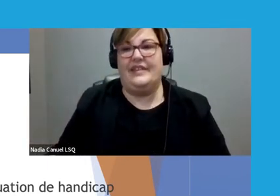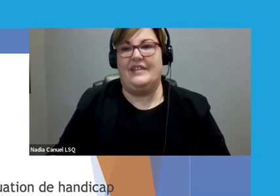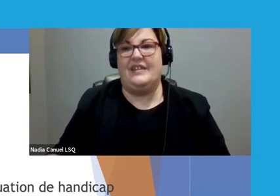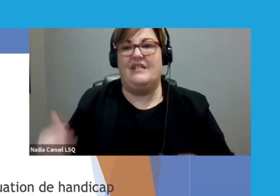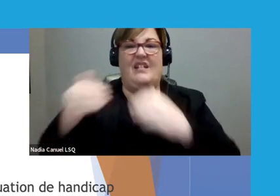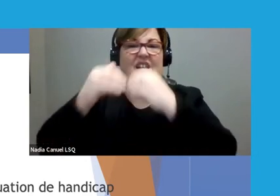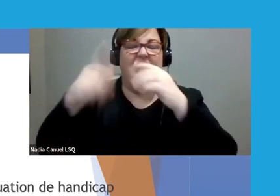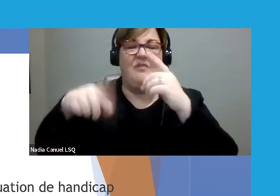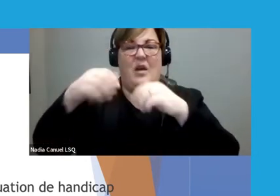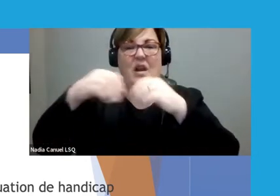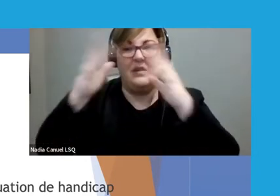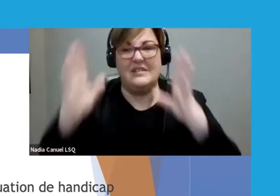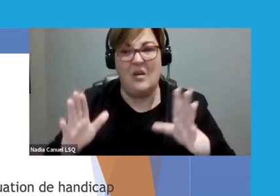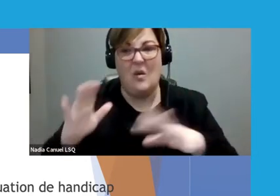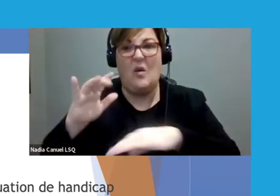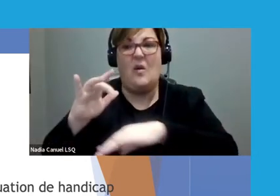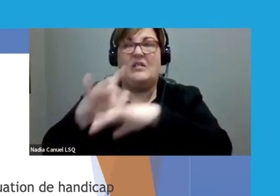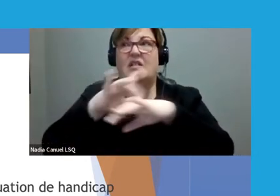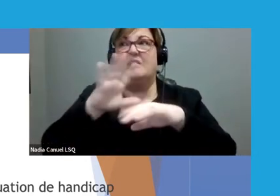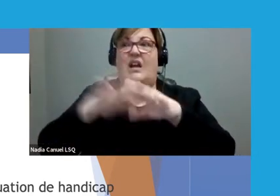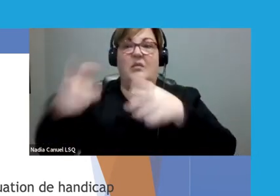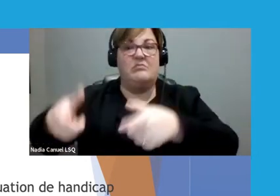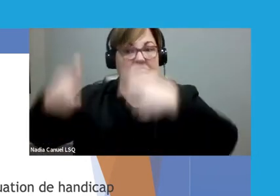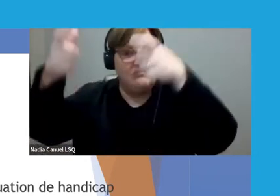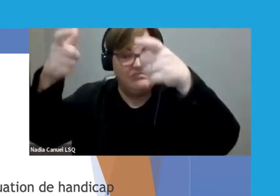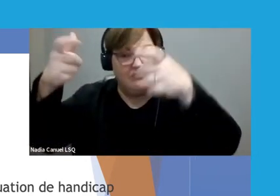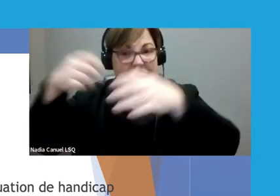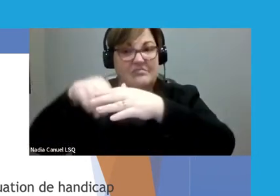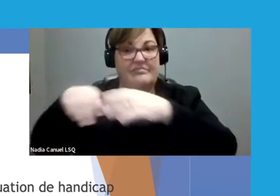maisons, réalité dans les institutions, réalité